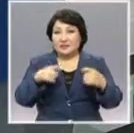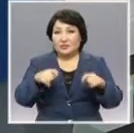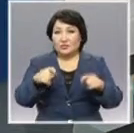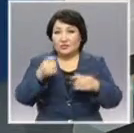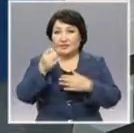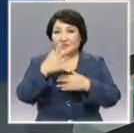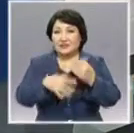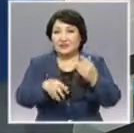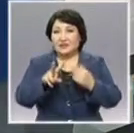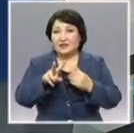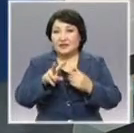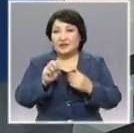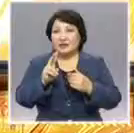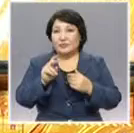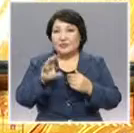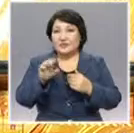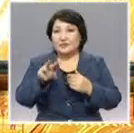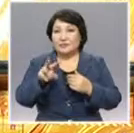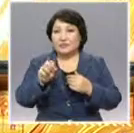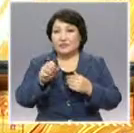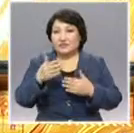живу сзади, 241 дом.